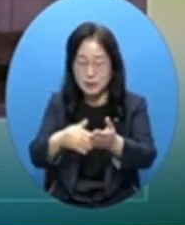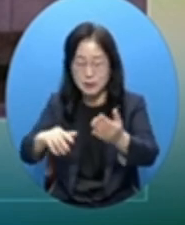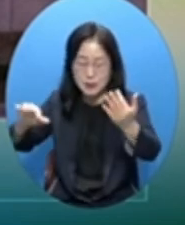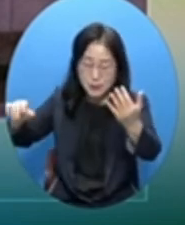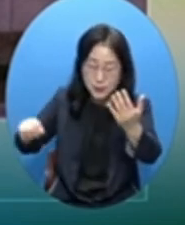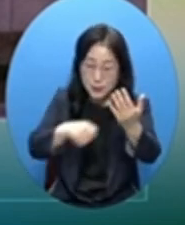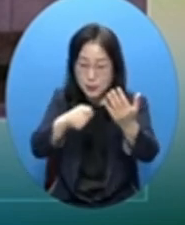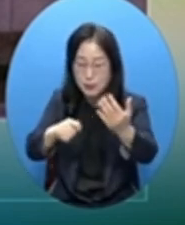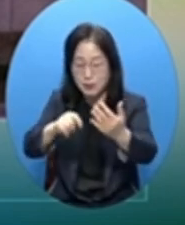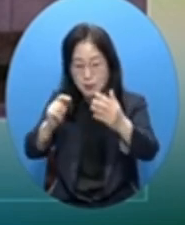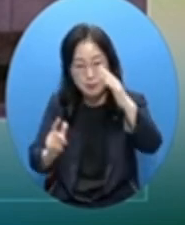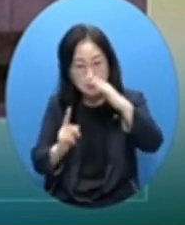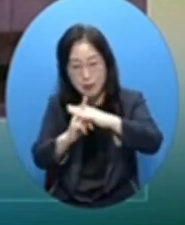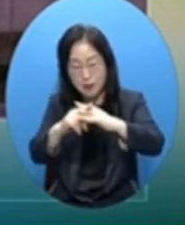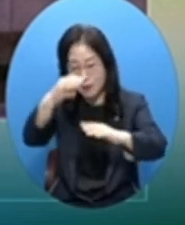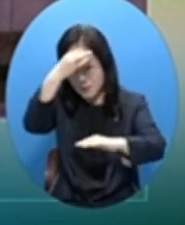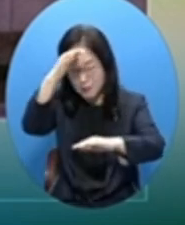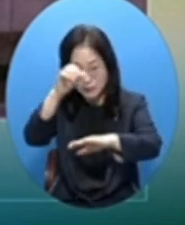보여서